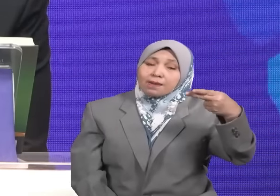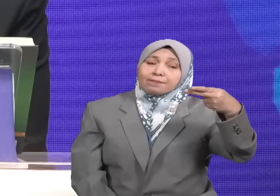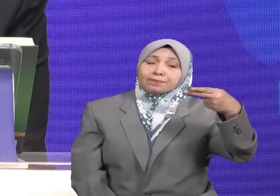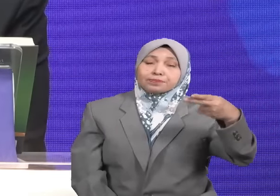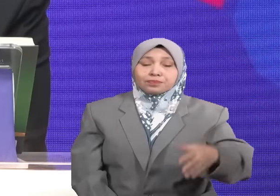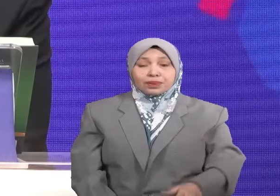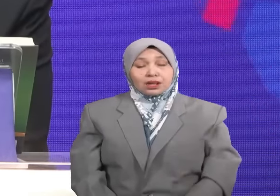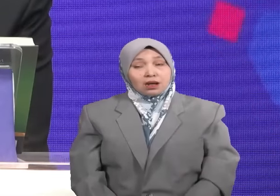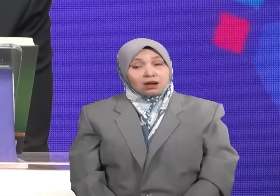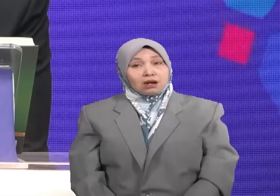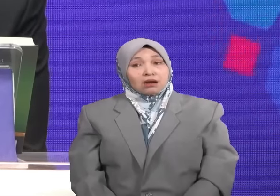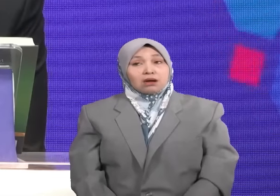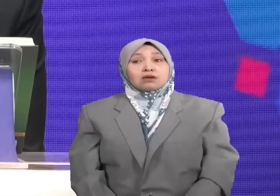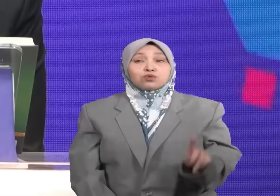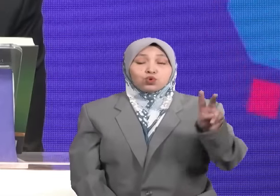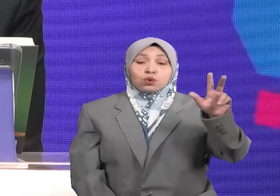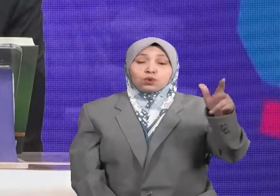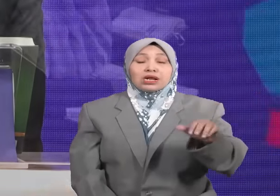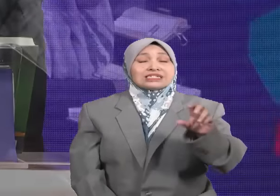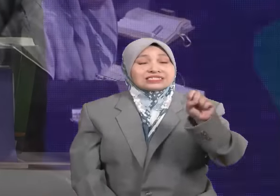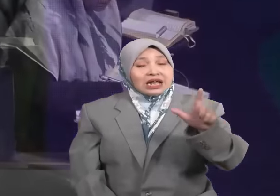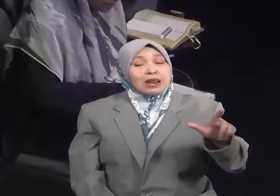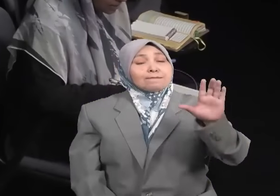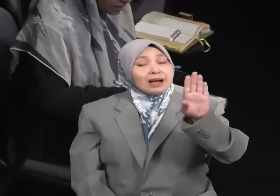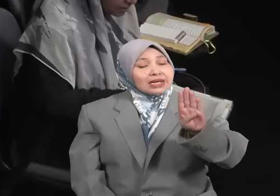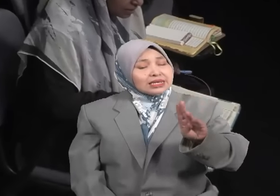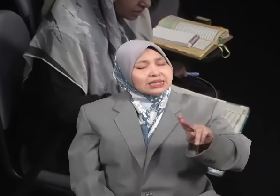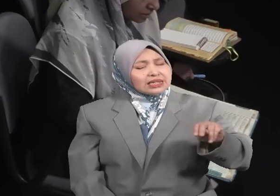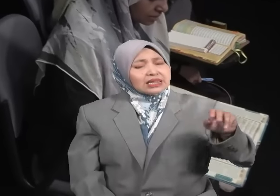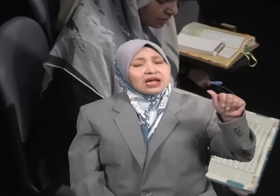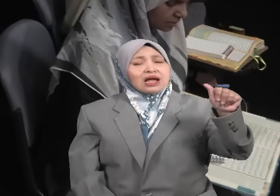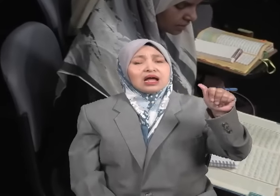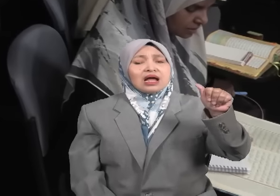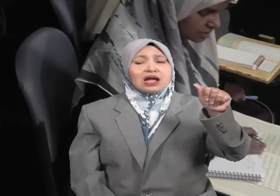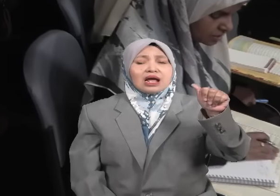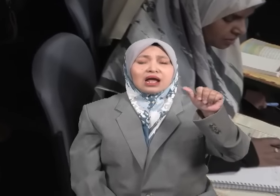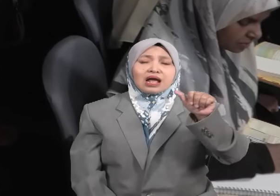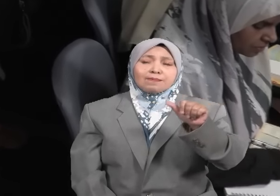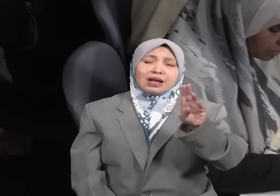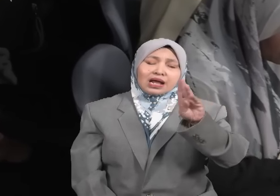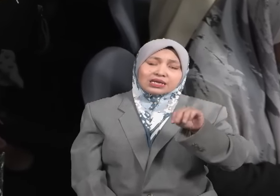bayyinah. Tu dua mula. Sal bani